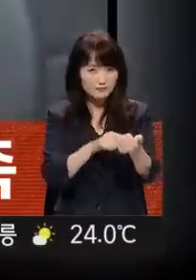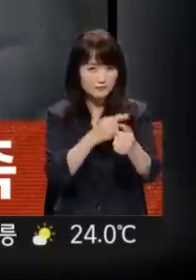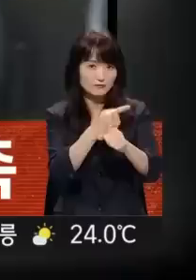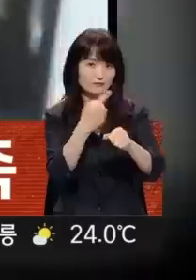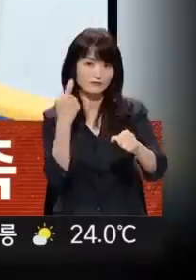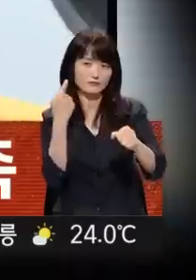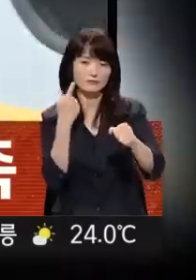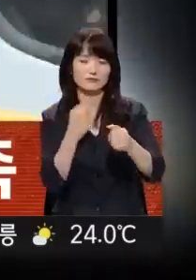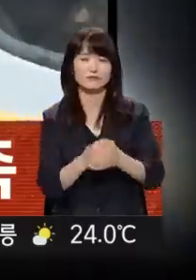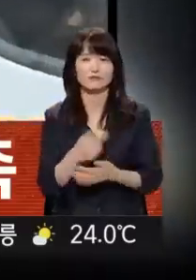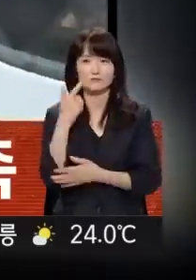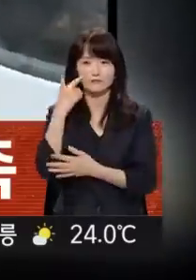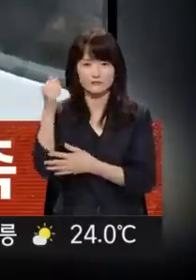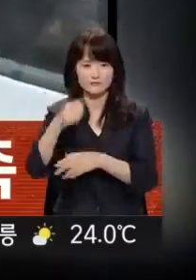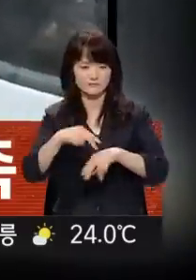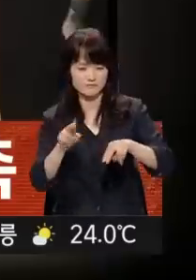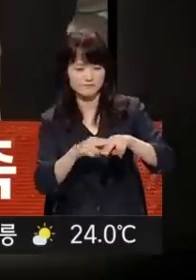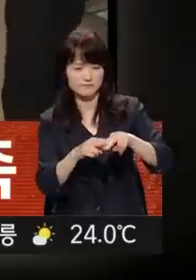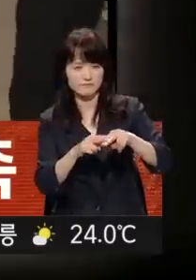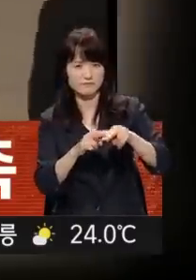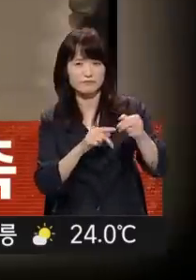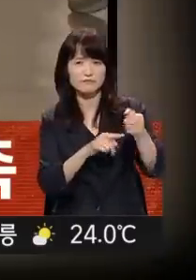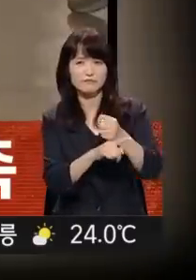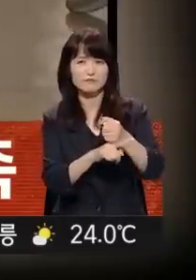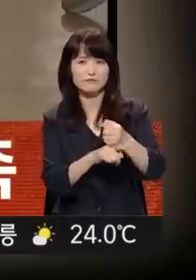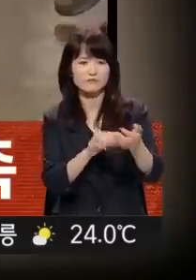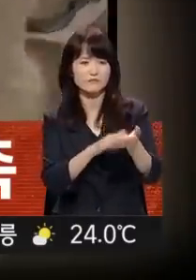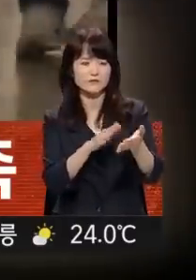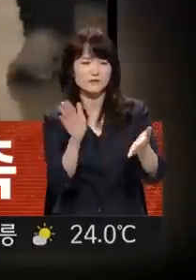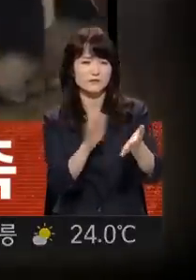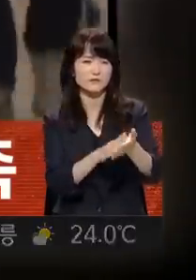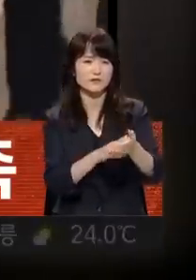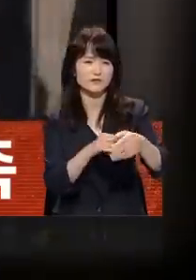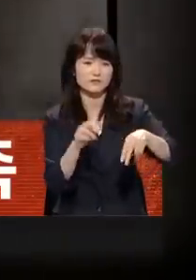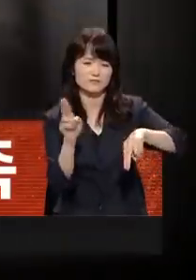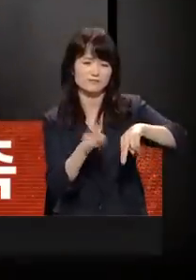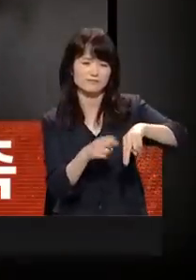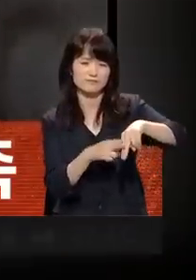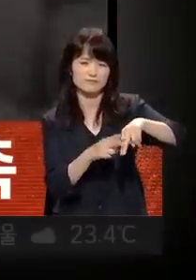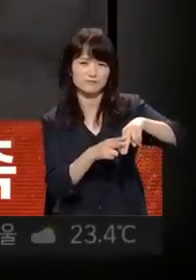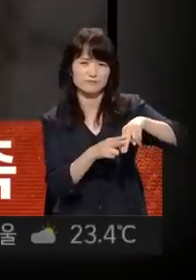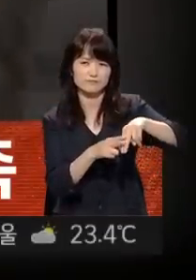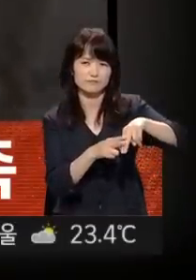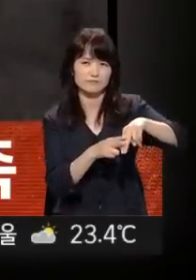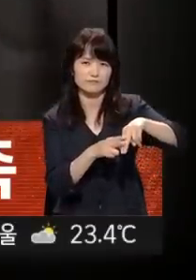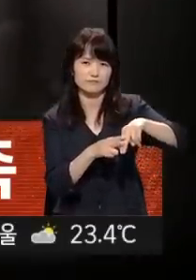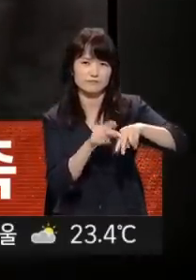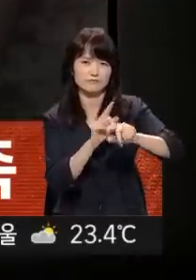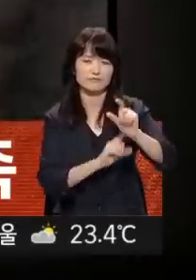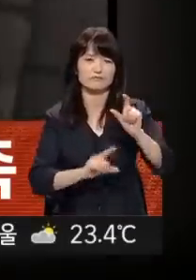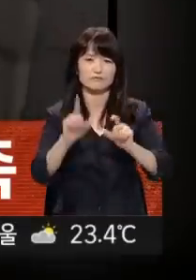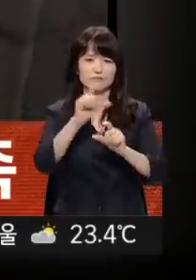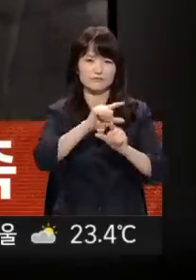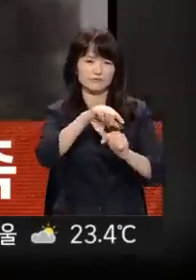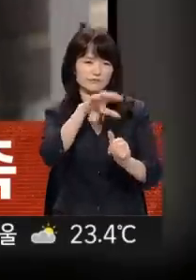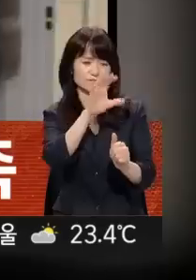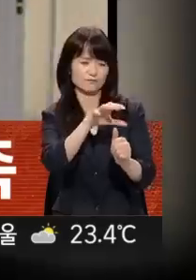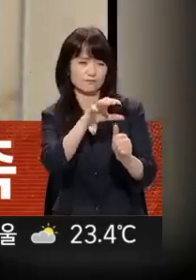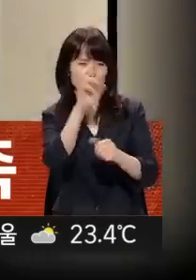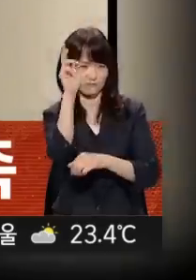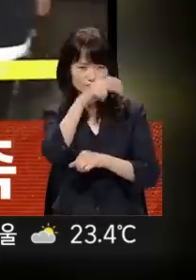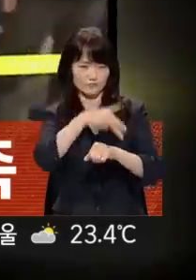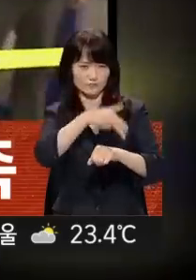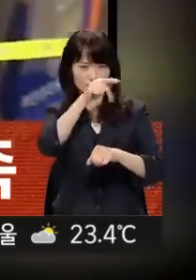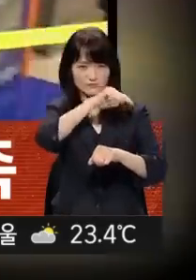전입니다 아버지로부터 체벌을 핑계로 손바닥 종아리를 막고 아버지 이슈는 그 이후 추가로 훈계를 하겠다고 아침